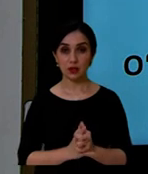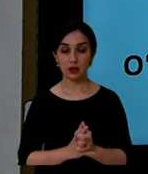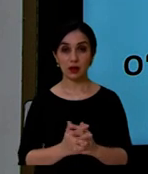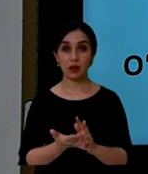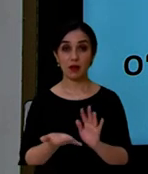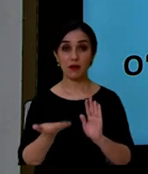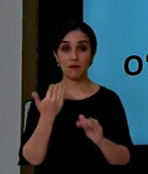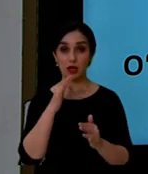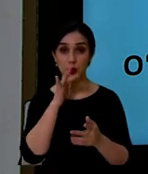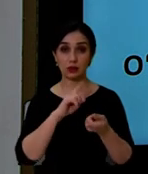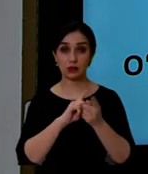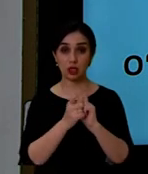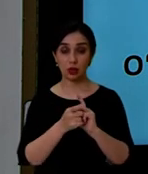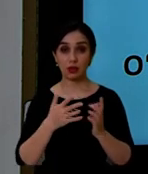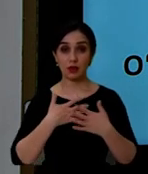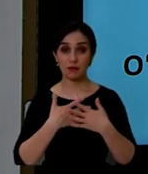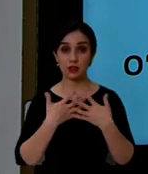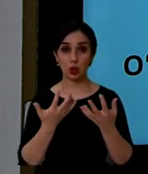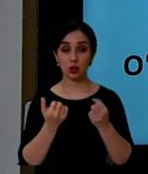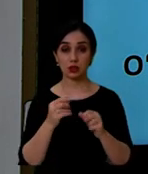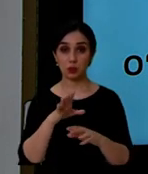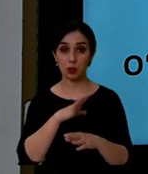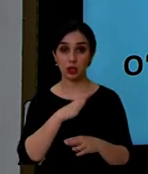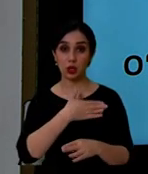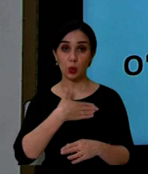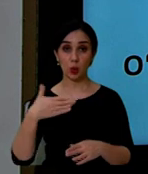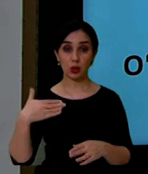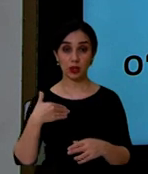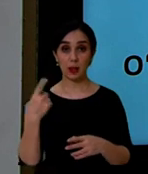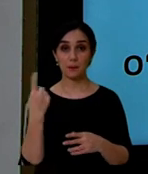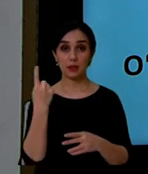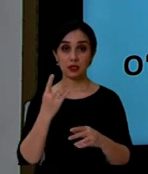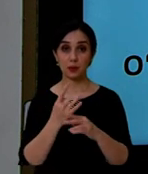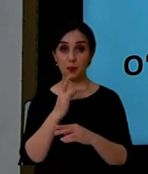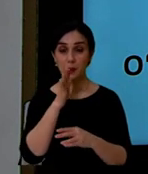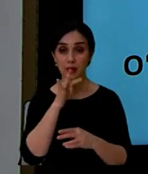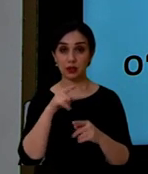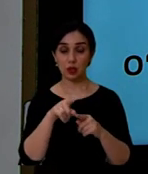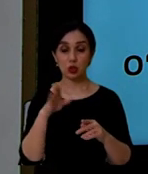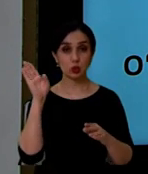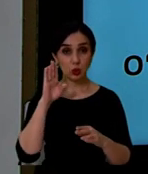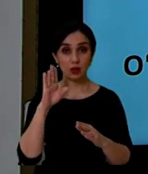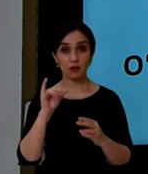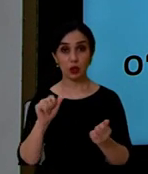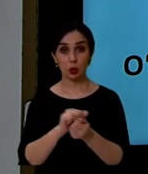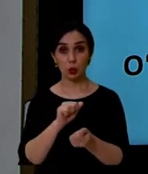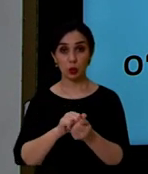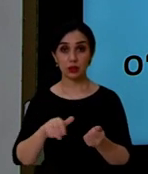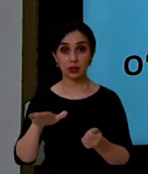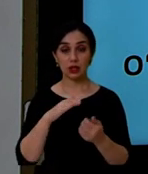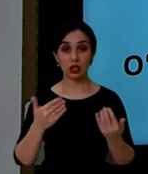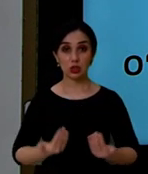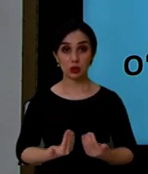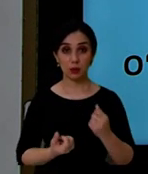Evolyutsiya jarayonida nafas olish organi bo'lgan o'pka birinchi marta suvda hamda quruqlikda